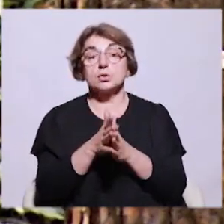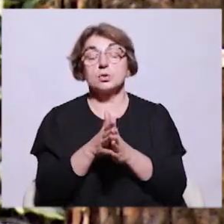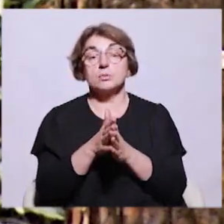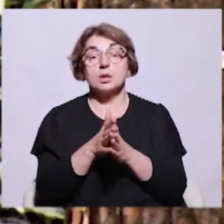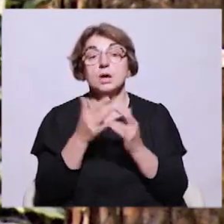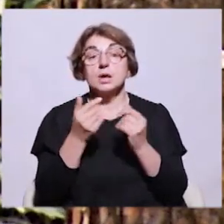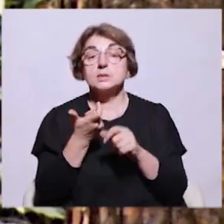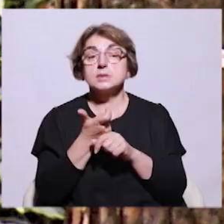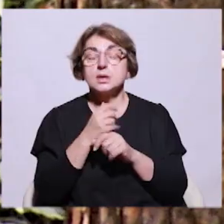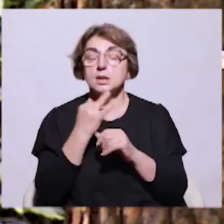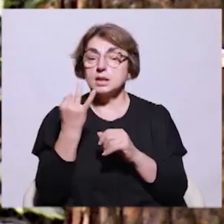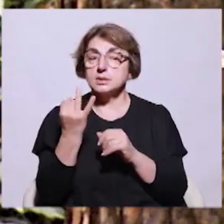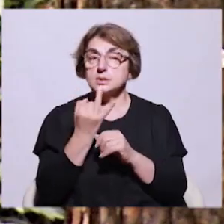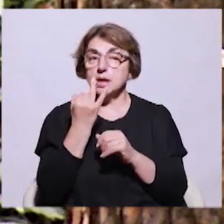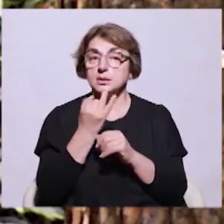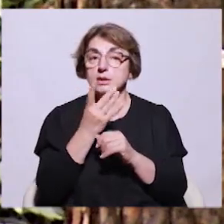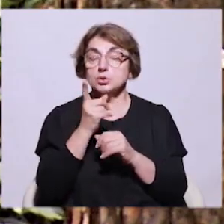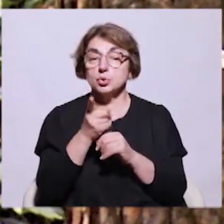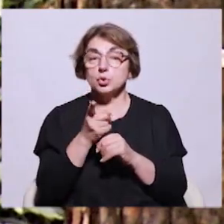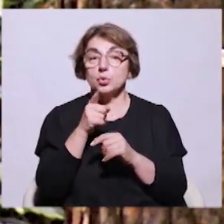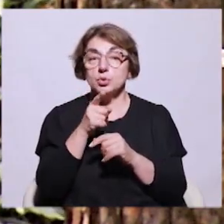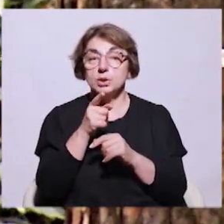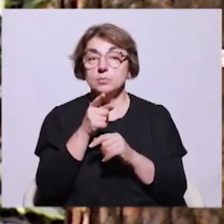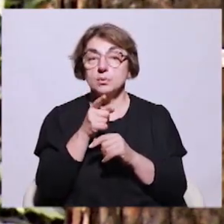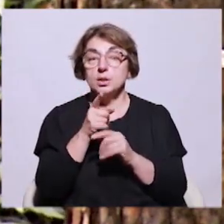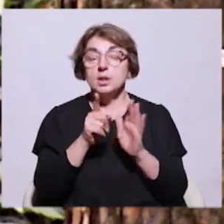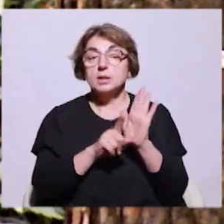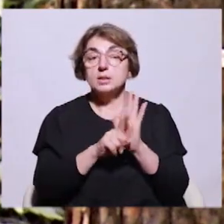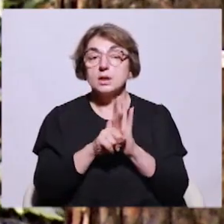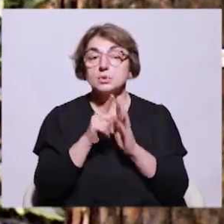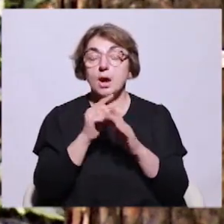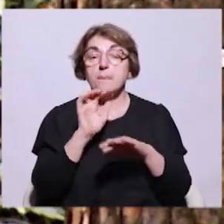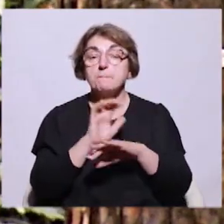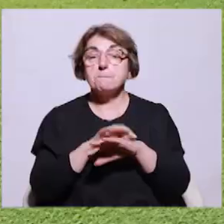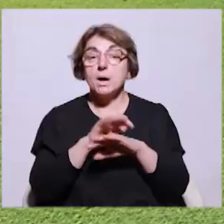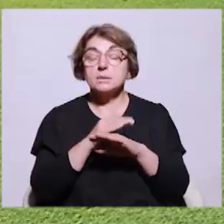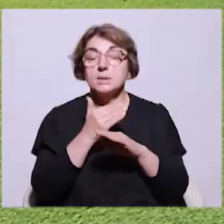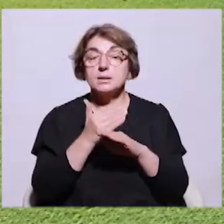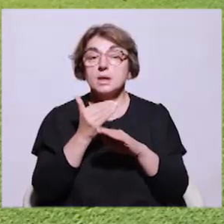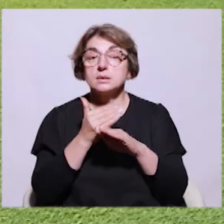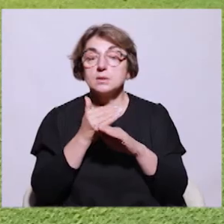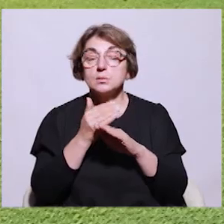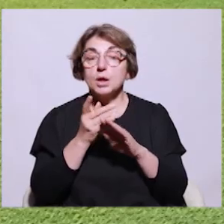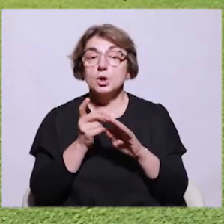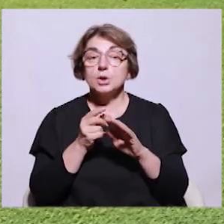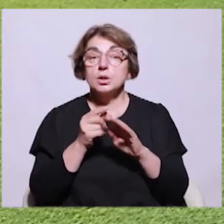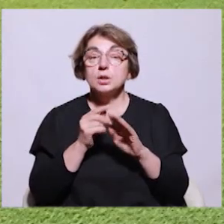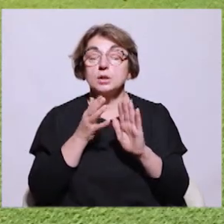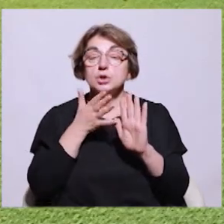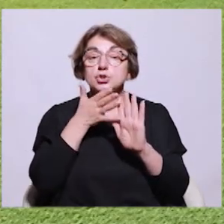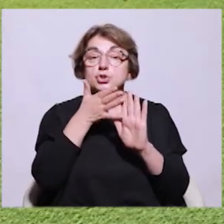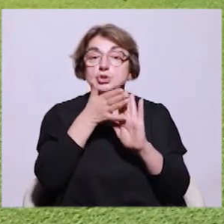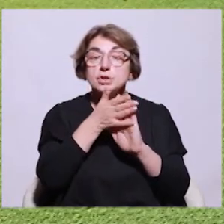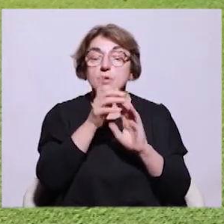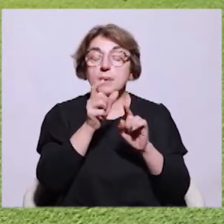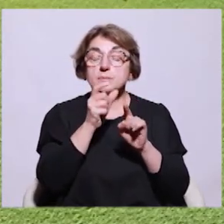აი ეს უკვე ძალიან საინტერესო იყო იმ ხრივ, რომ დაიწყო აი ამ ფაქტმა ნელ-ნელა შესვლა აი ამ